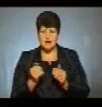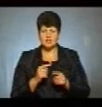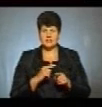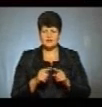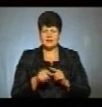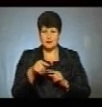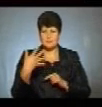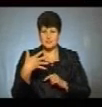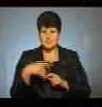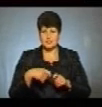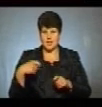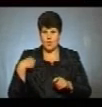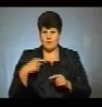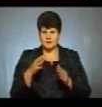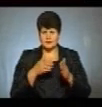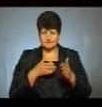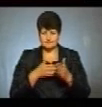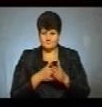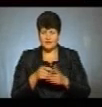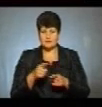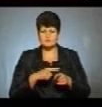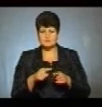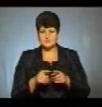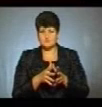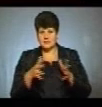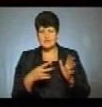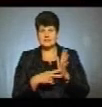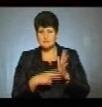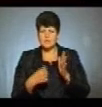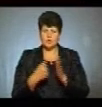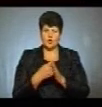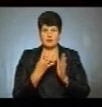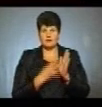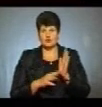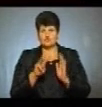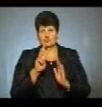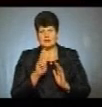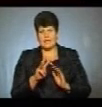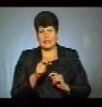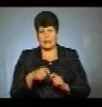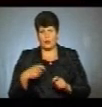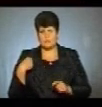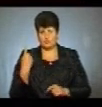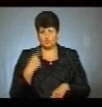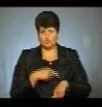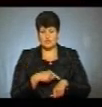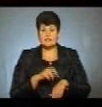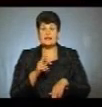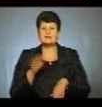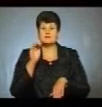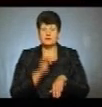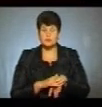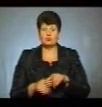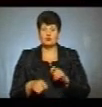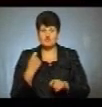50 км за годину. Водії перевищували швидкість від 70 до 93 км за годину. Як фіксували порушення